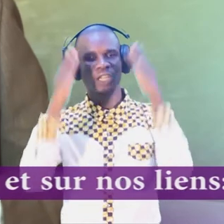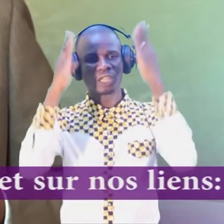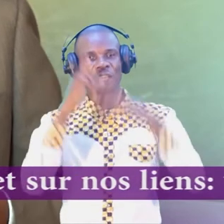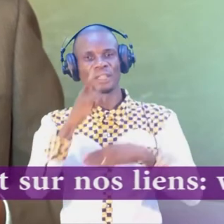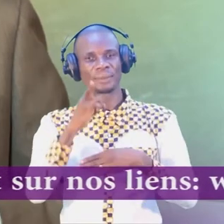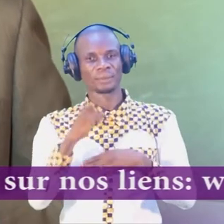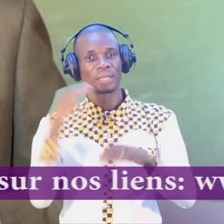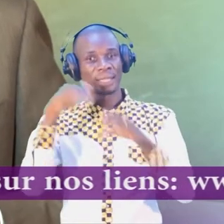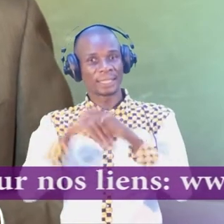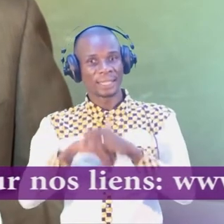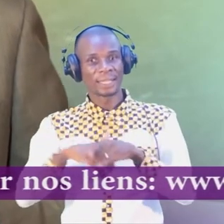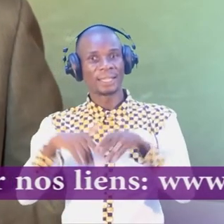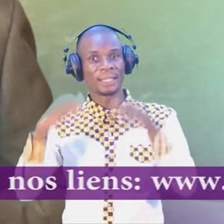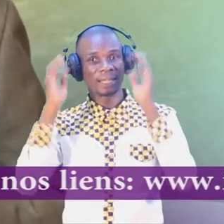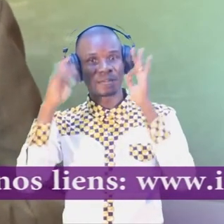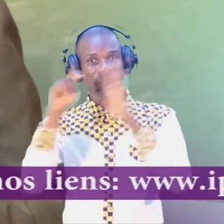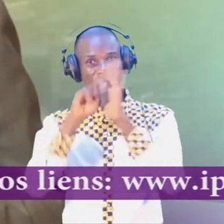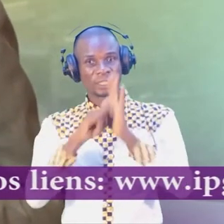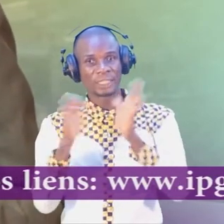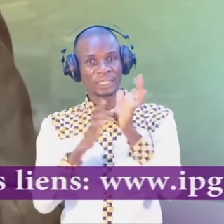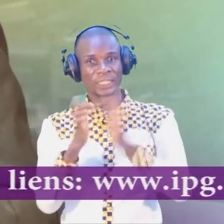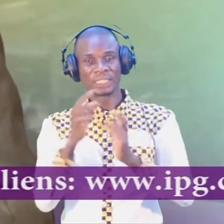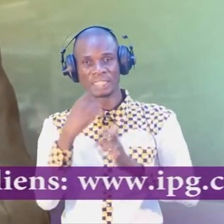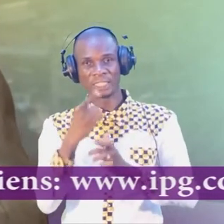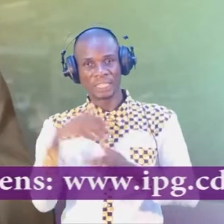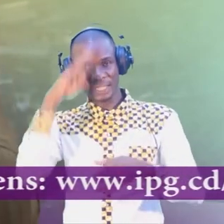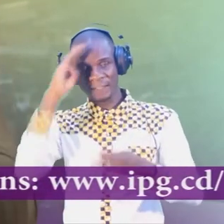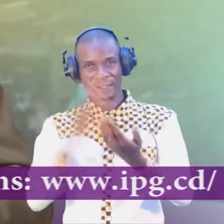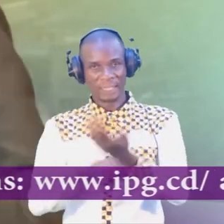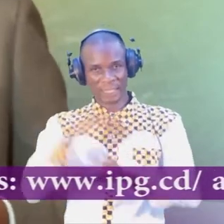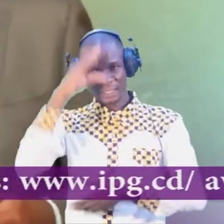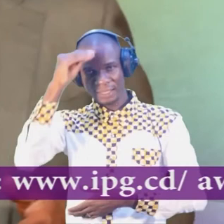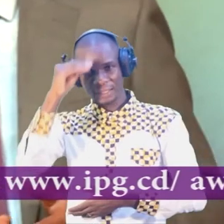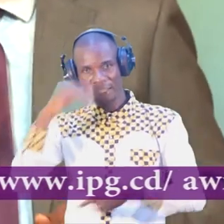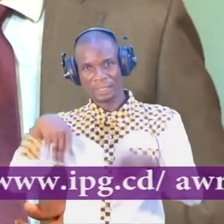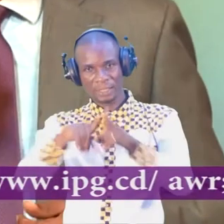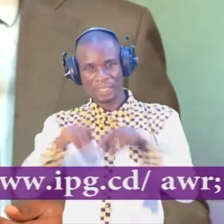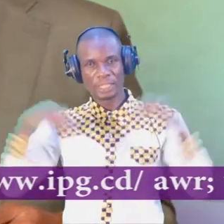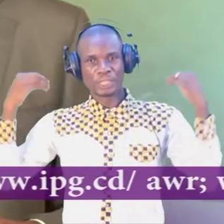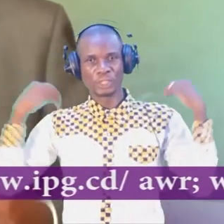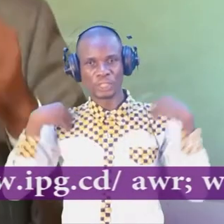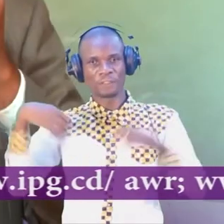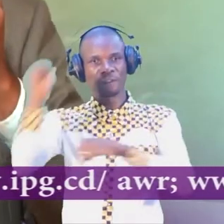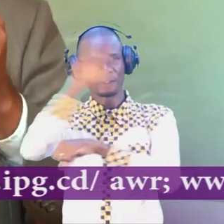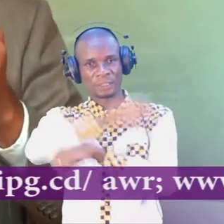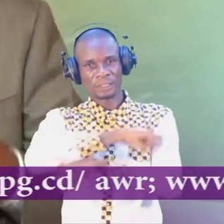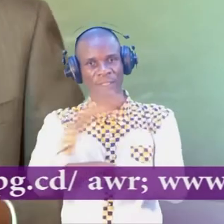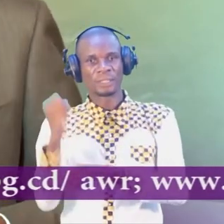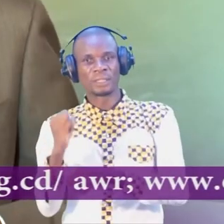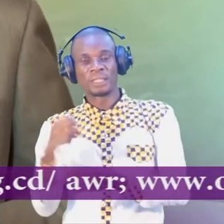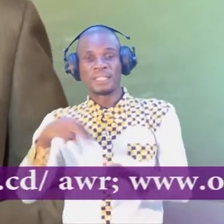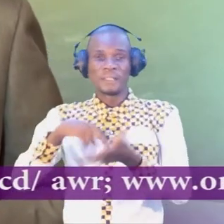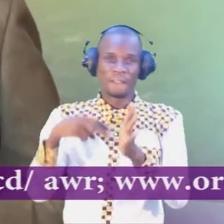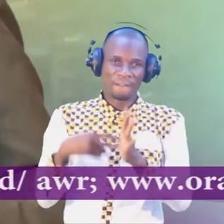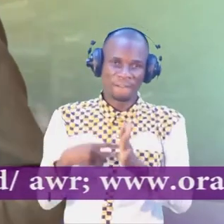Sabato ni ya Bwana Mungu wako. Na katika agano jipya, Yesu Kristo anasema